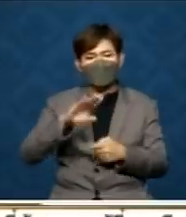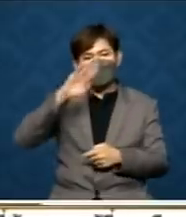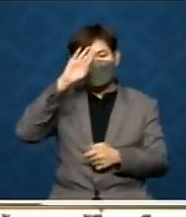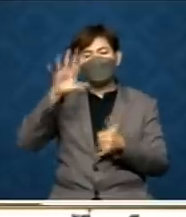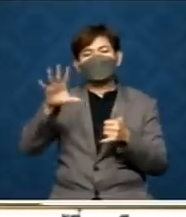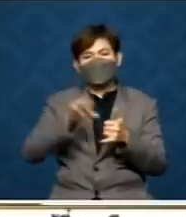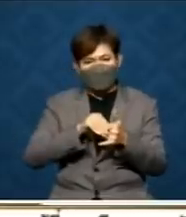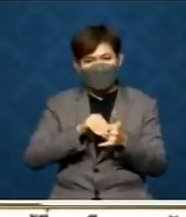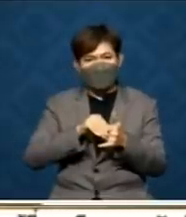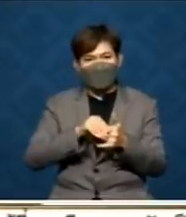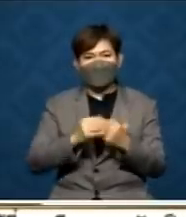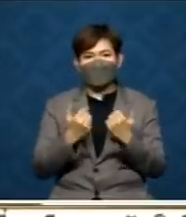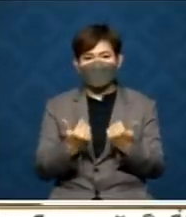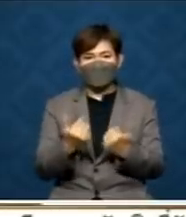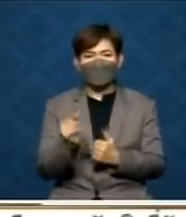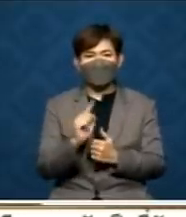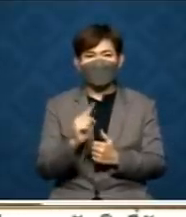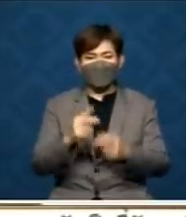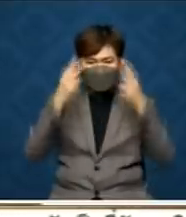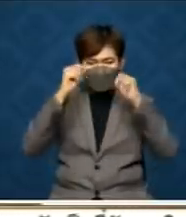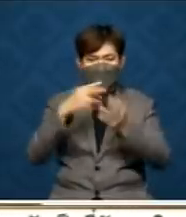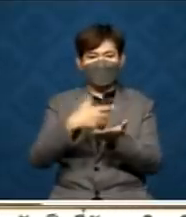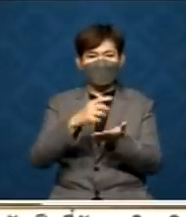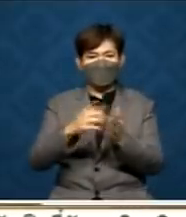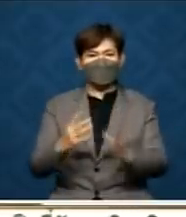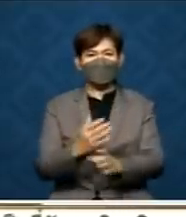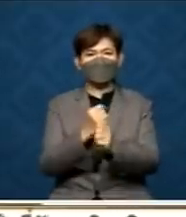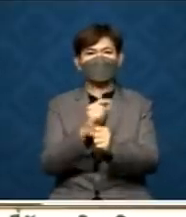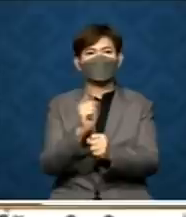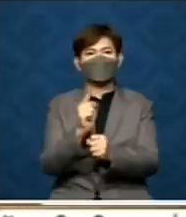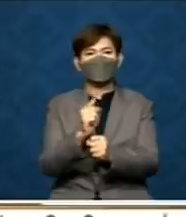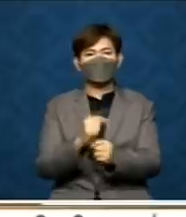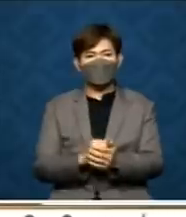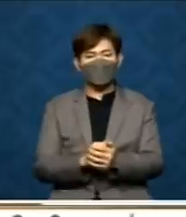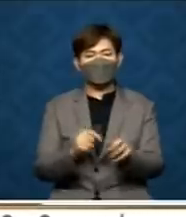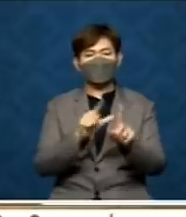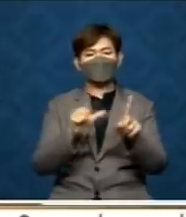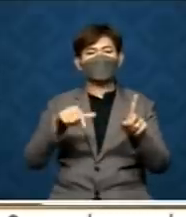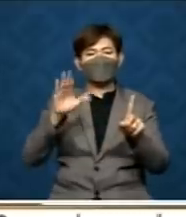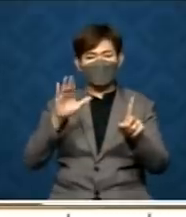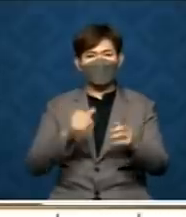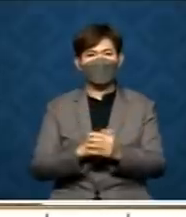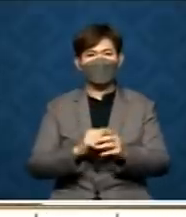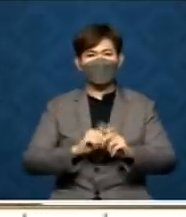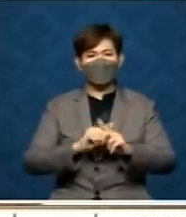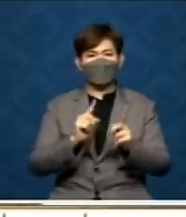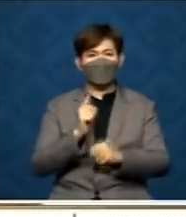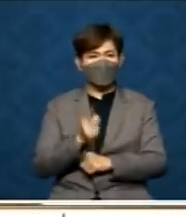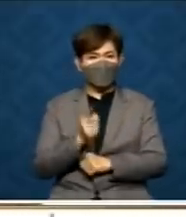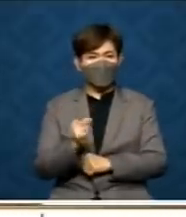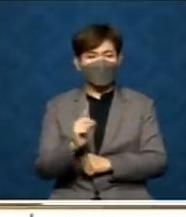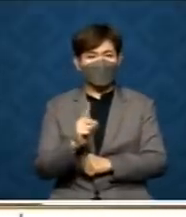ๆซึ่งวันนี้ก็ที่ท่านนายกรายงานก็ล้านเศษดีใจจริงๆแล้วนี่